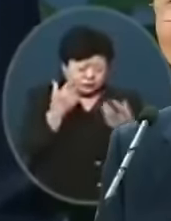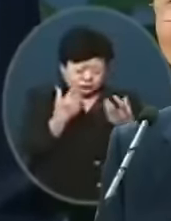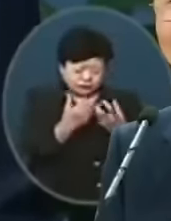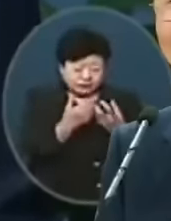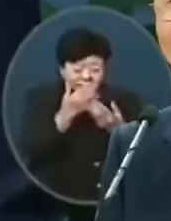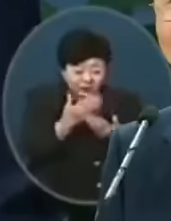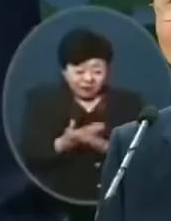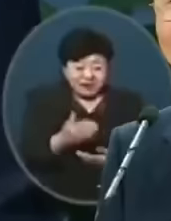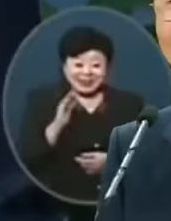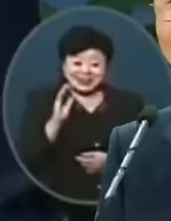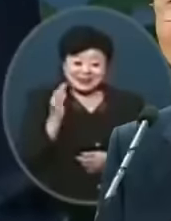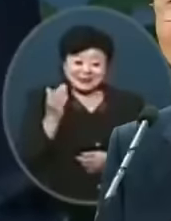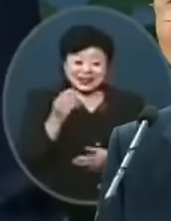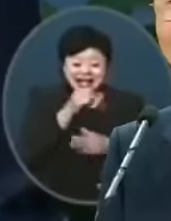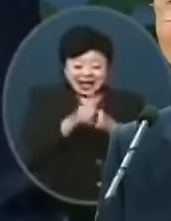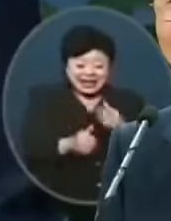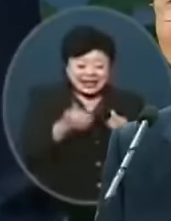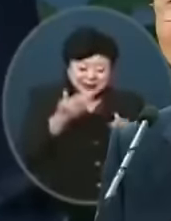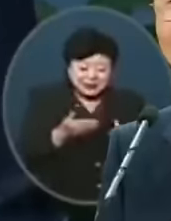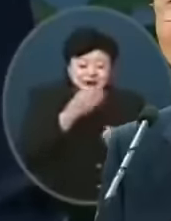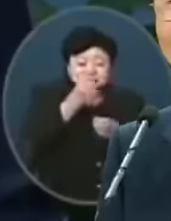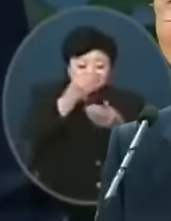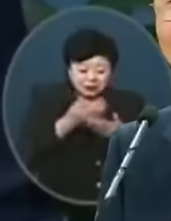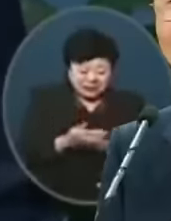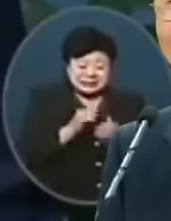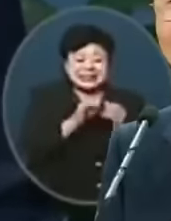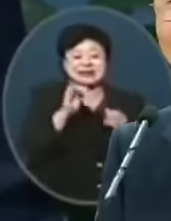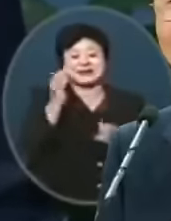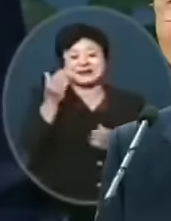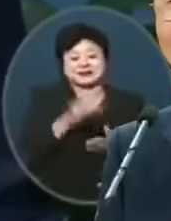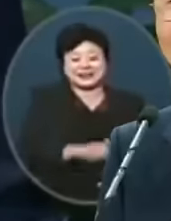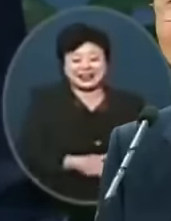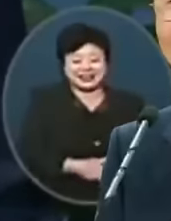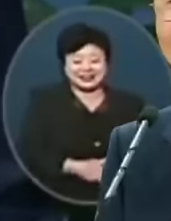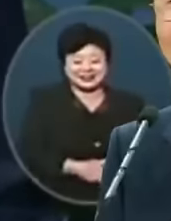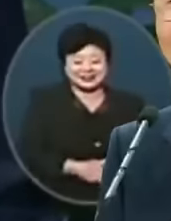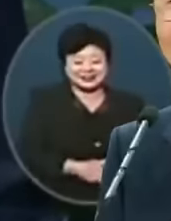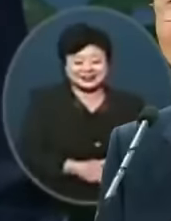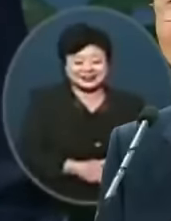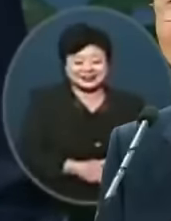얻되 넘치게 얻도록 하나님께로부터 축복을 받은 사람인 것입니다.